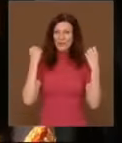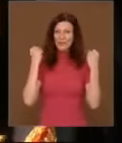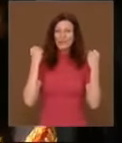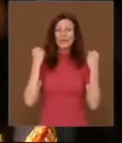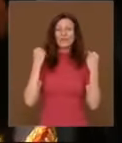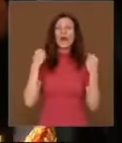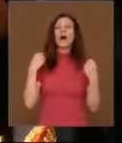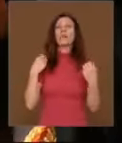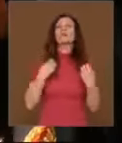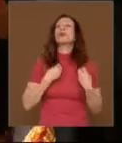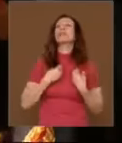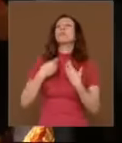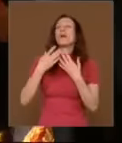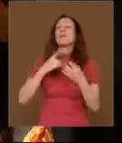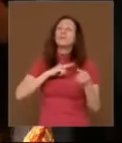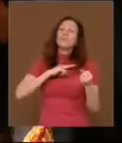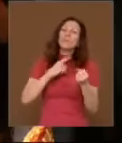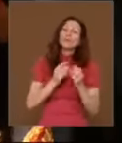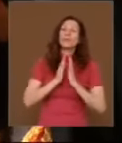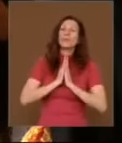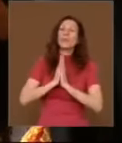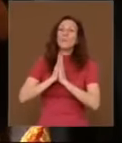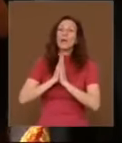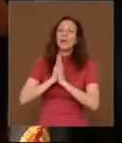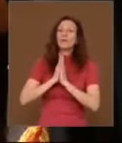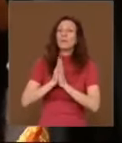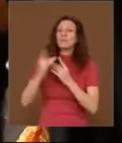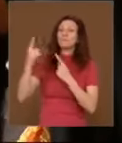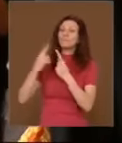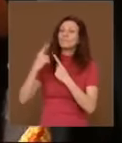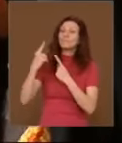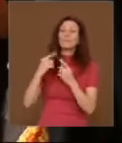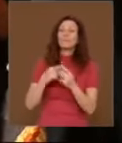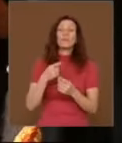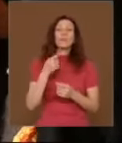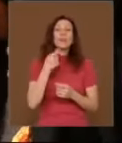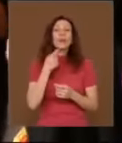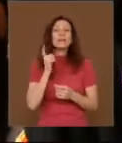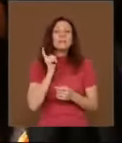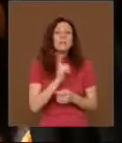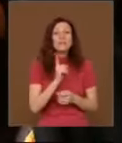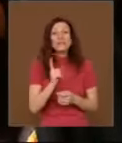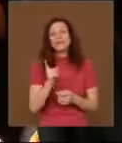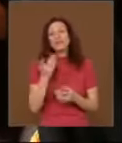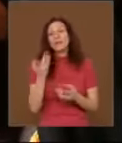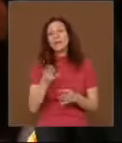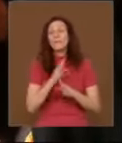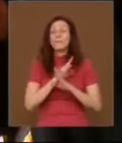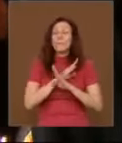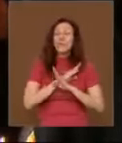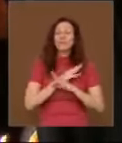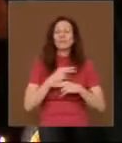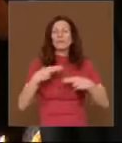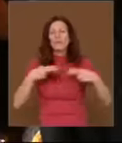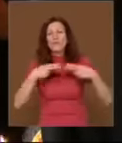отправим още по-усърдни молитви към Всеподателя за всички, чийто живот е бил отнет във